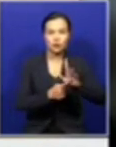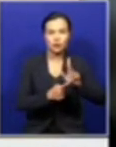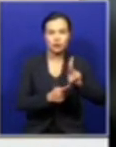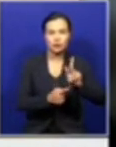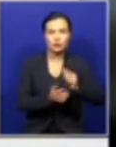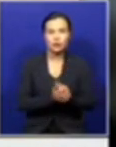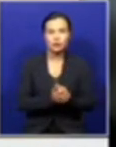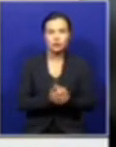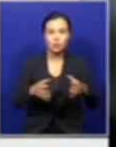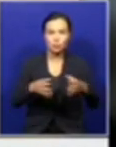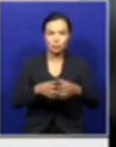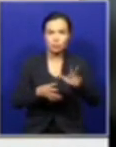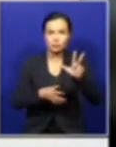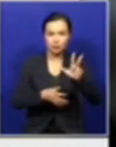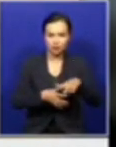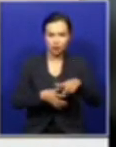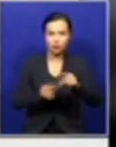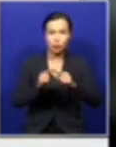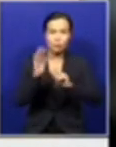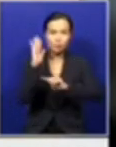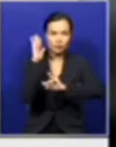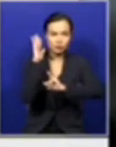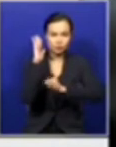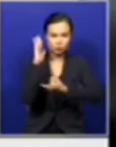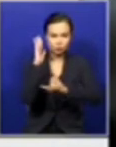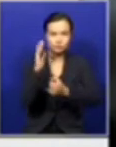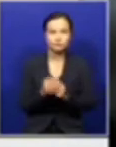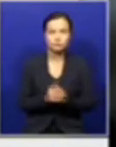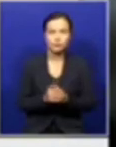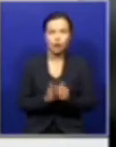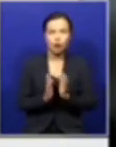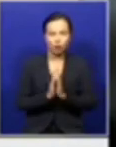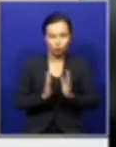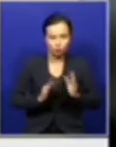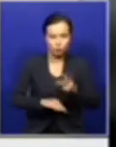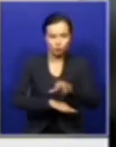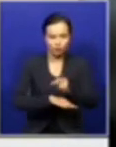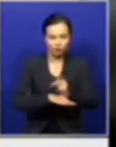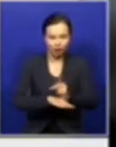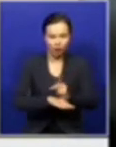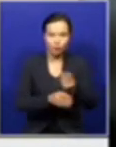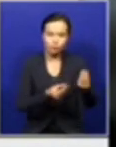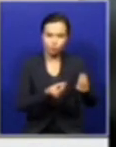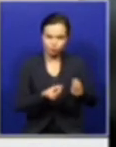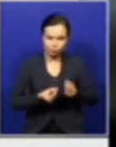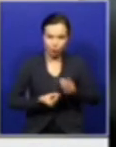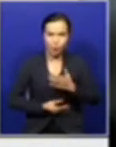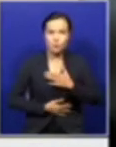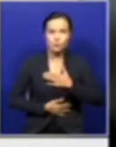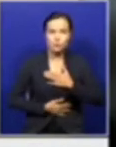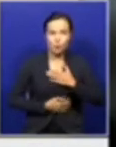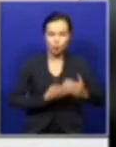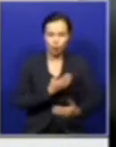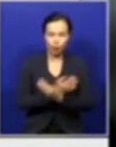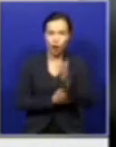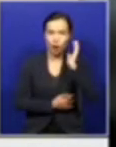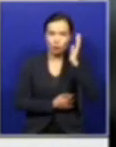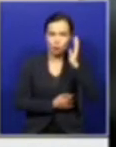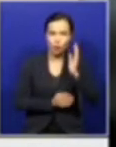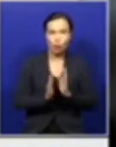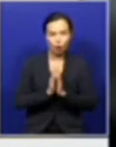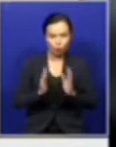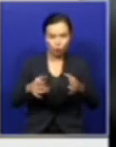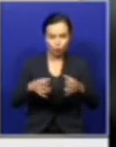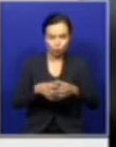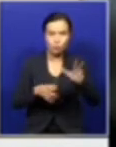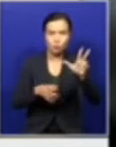ทยขอบพระคุณท่านประธานสภาที่โอกาสผมมาอภิปรายขอบคุณพรรคเพื่อไทยแล้วก็เพื่อนสมาชิกที่